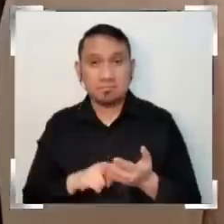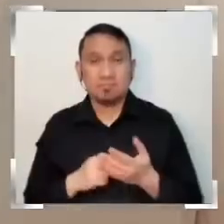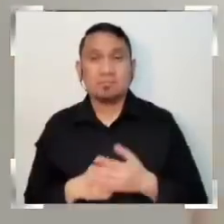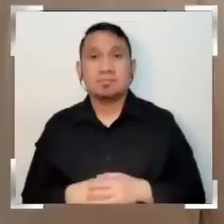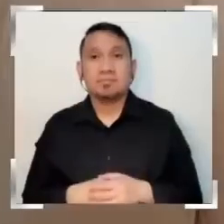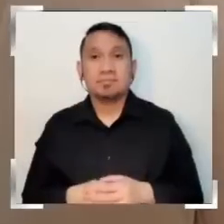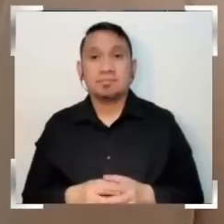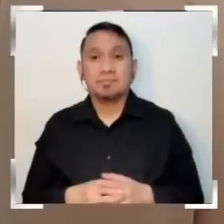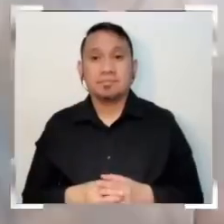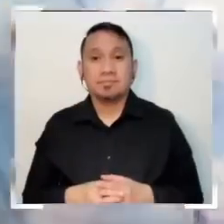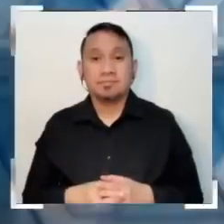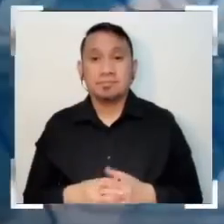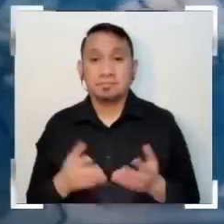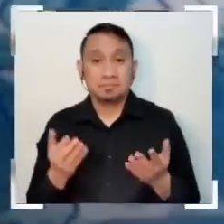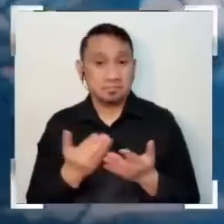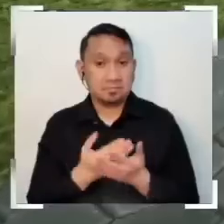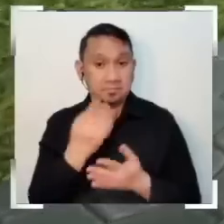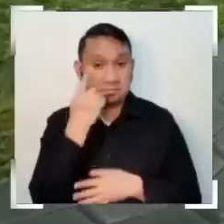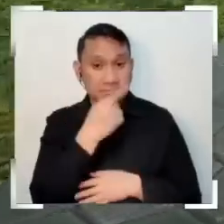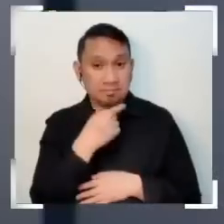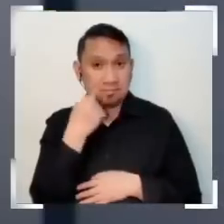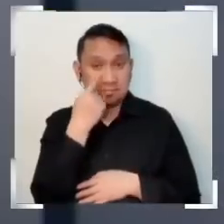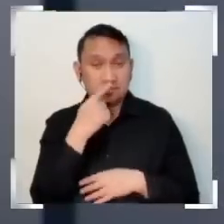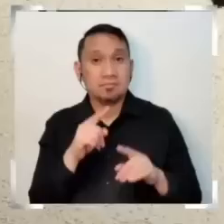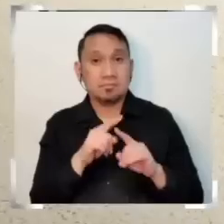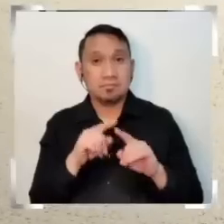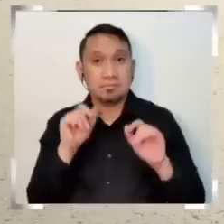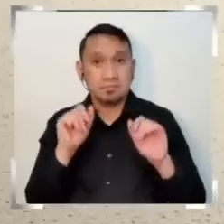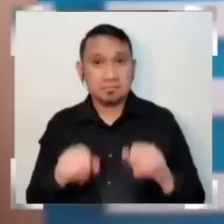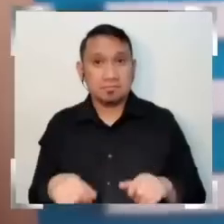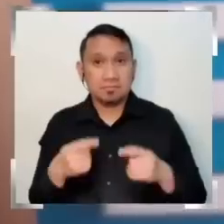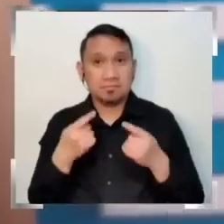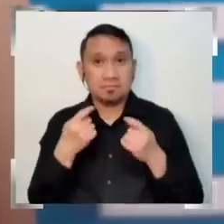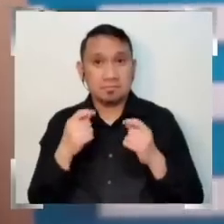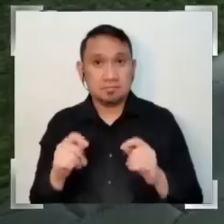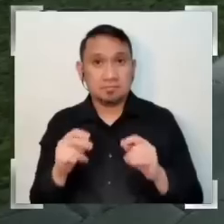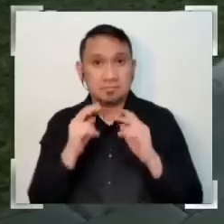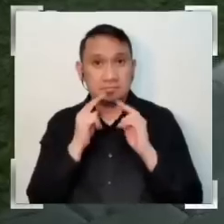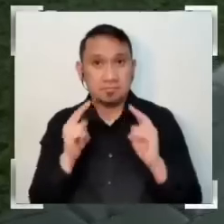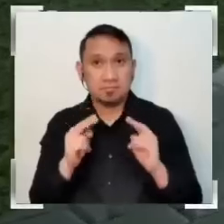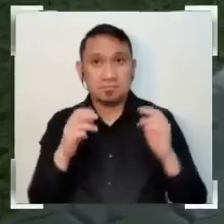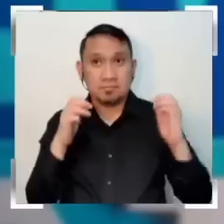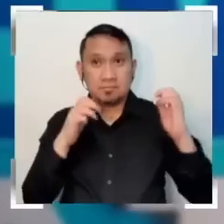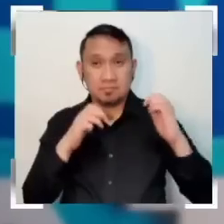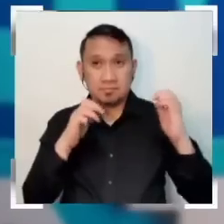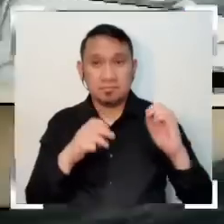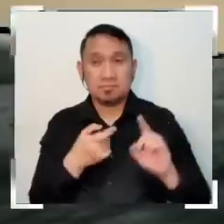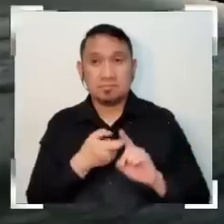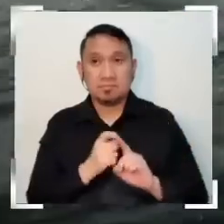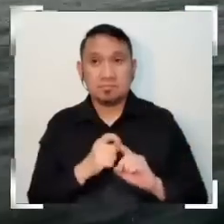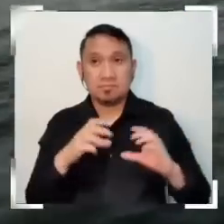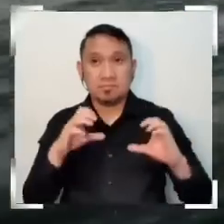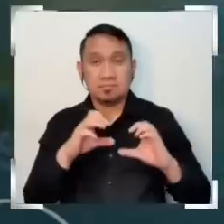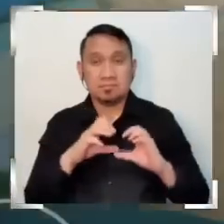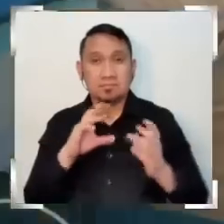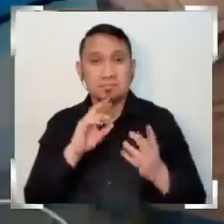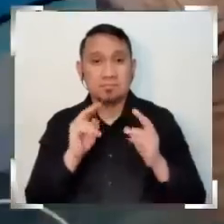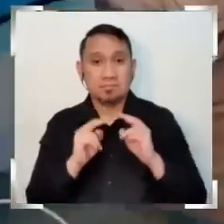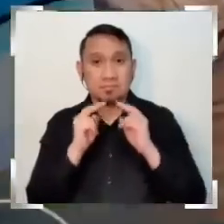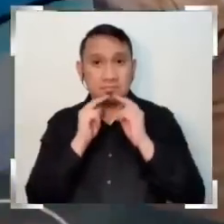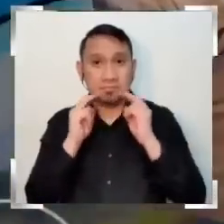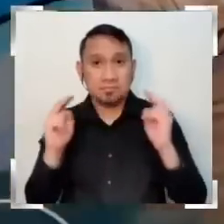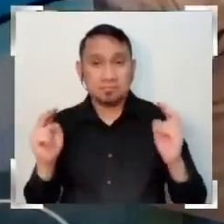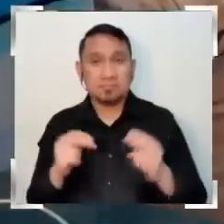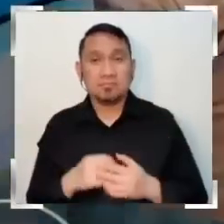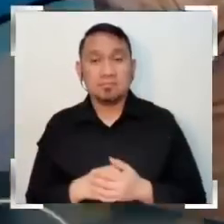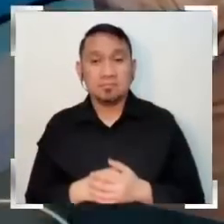Bagong mga mukha, pero parehong mapagkakatiwala ang pagbabalita ang aasahan mula sa GMA Integrated News Weather Center.